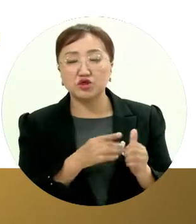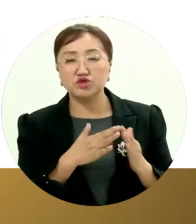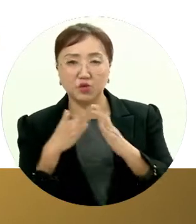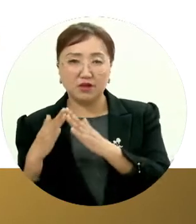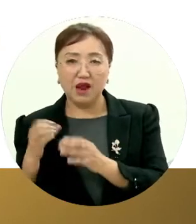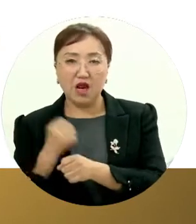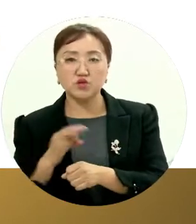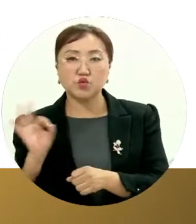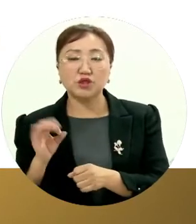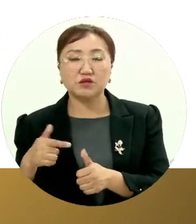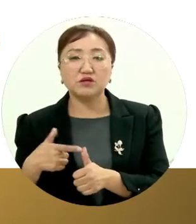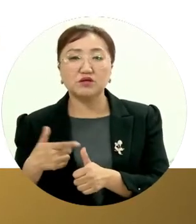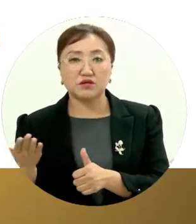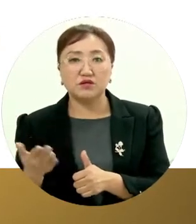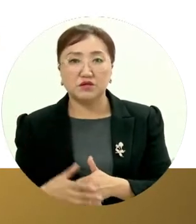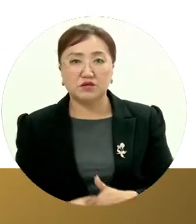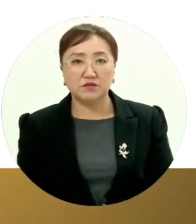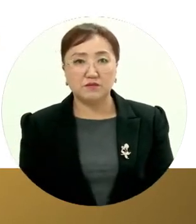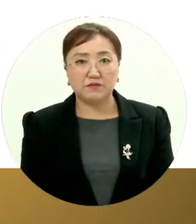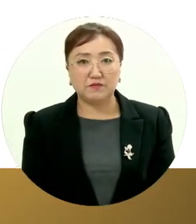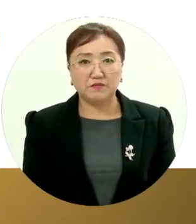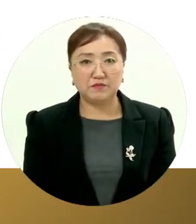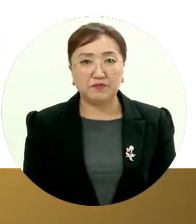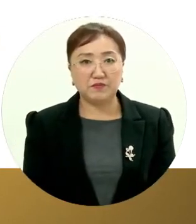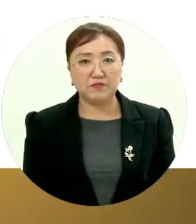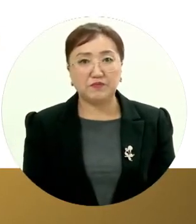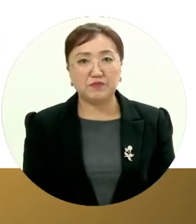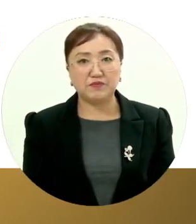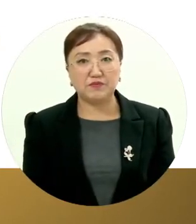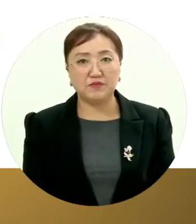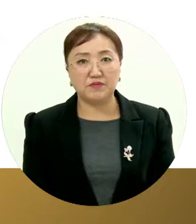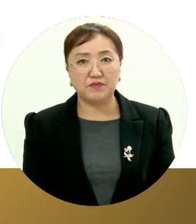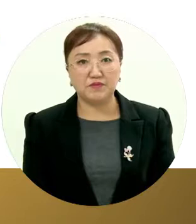нь шилжилтийн ажилгүйдэл гэж нэрлэнэ.